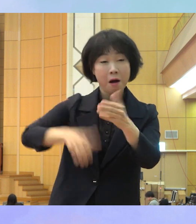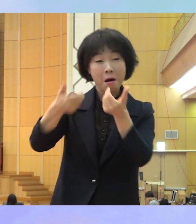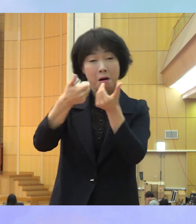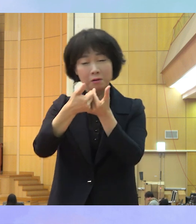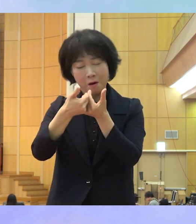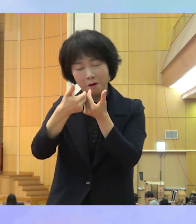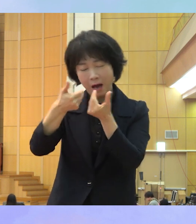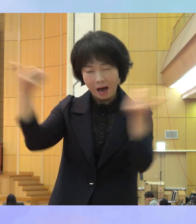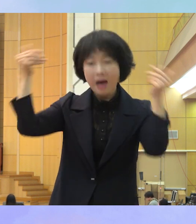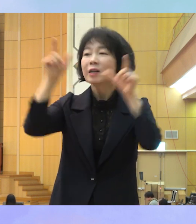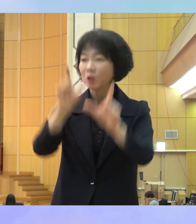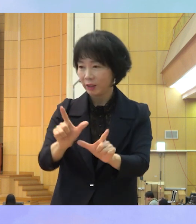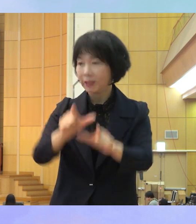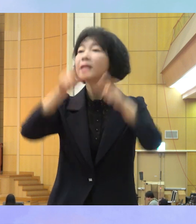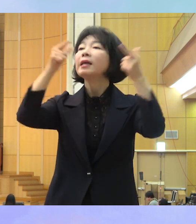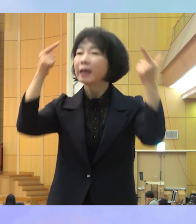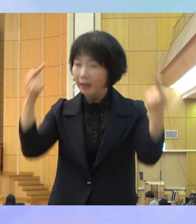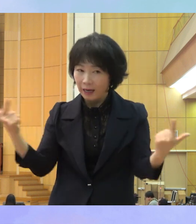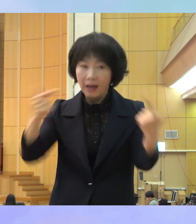속에서